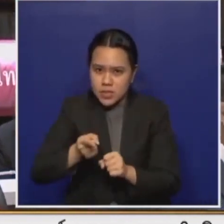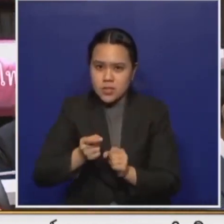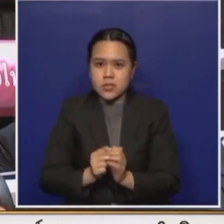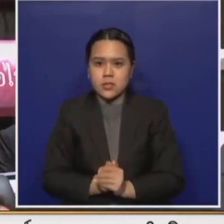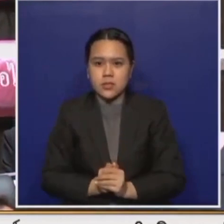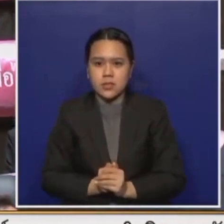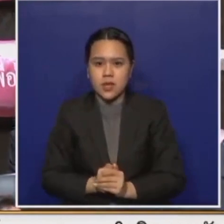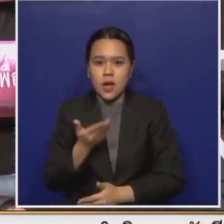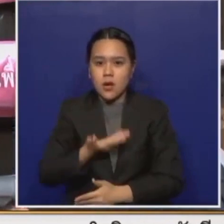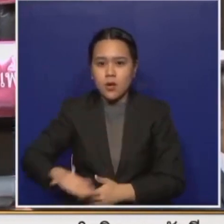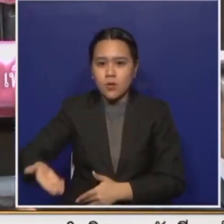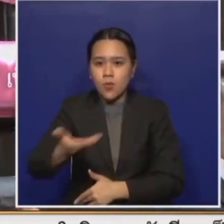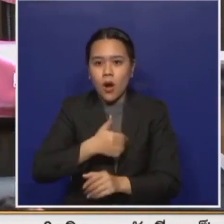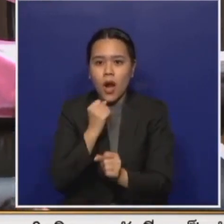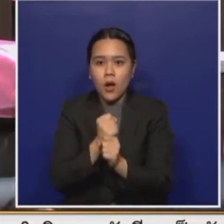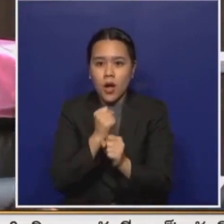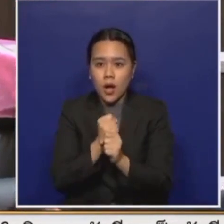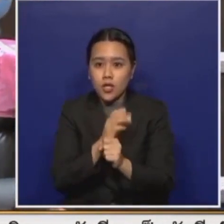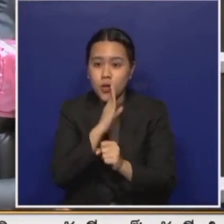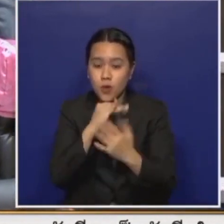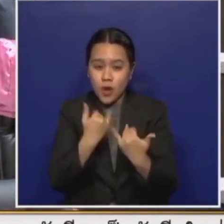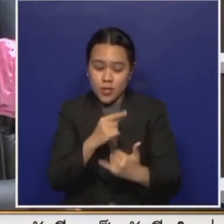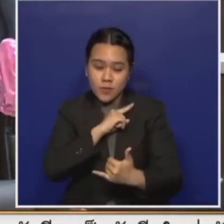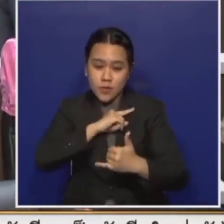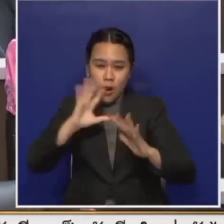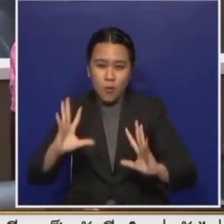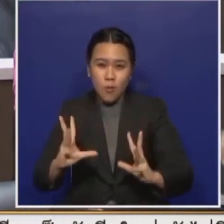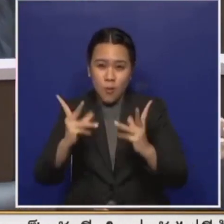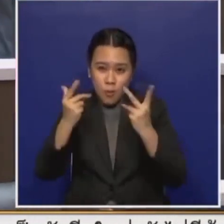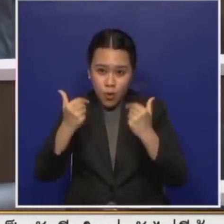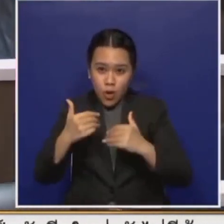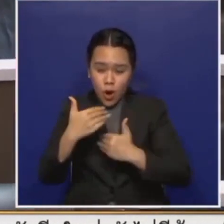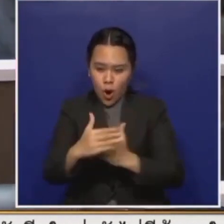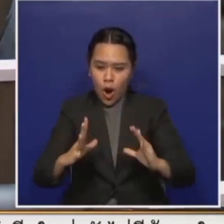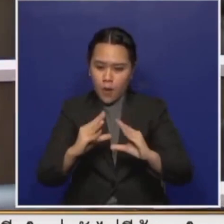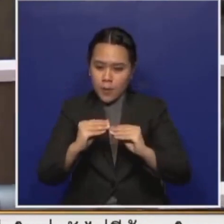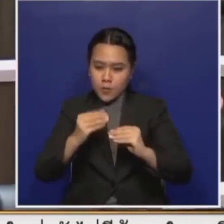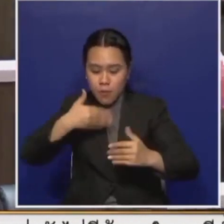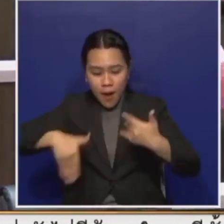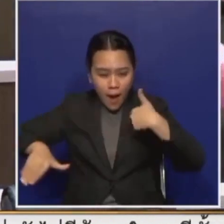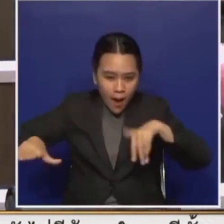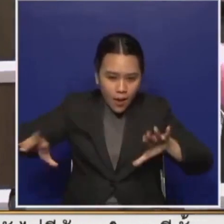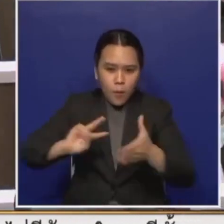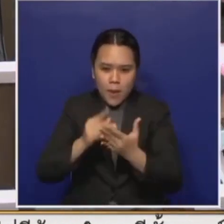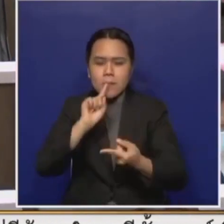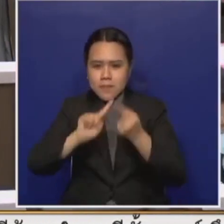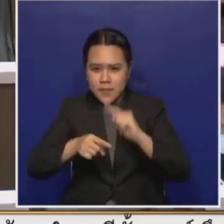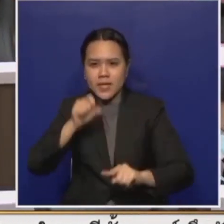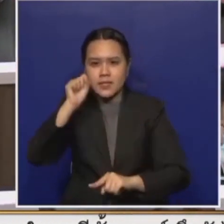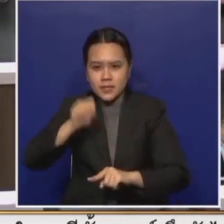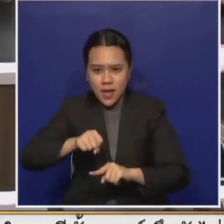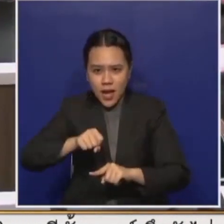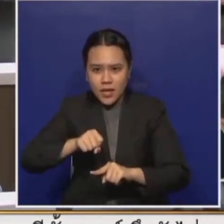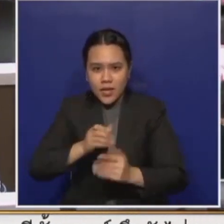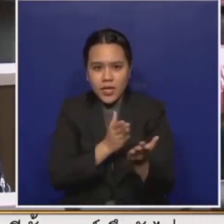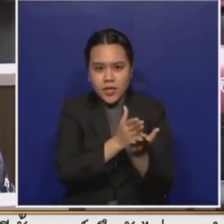พวกเราที่อยู่ในสภาพฤานรครัหลัจากทเราหมดหน้าที่รนี้เราออกจากห้องนี้ไปเราเป็พวกก เป็นเพื่อนกันต่าง